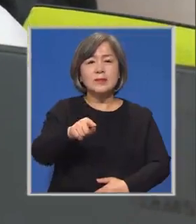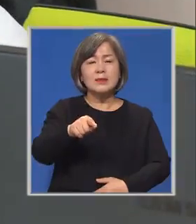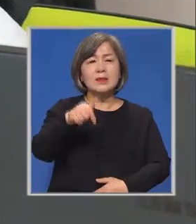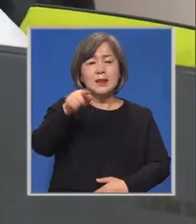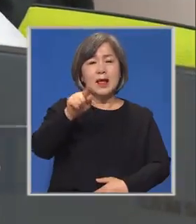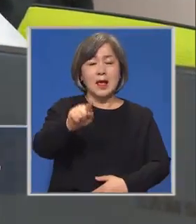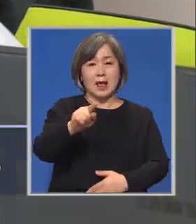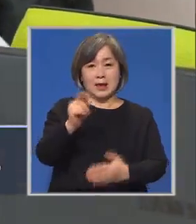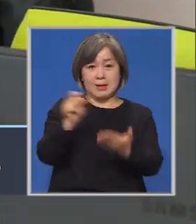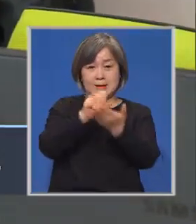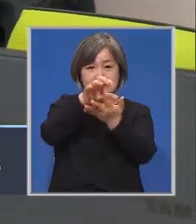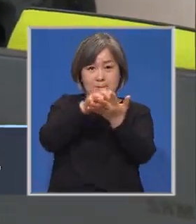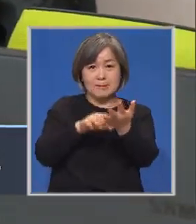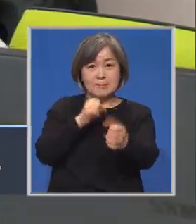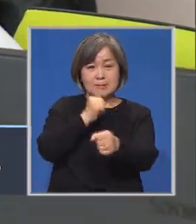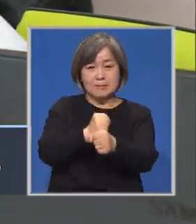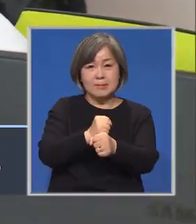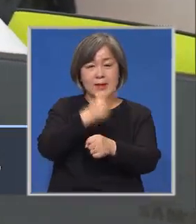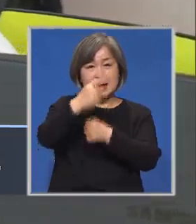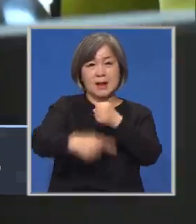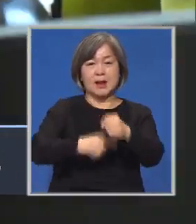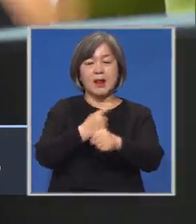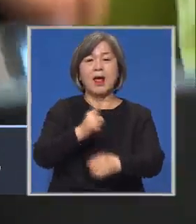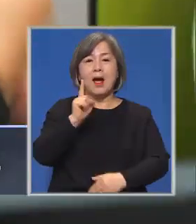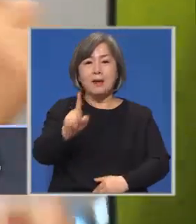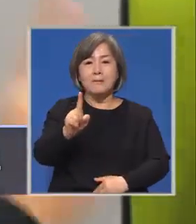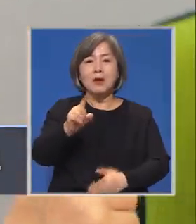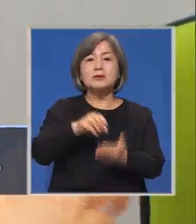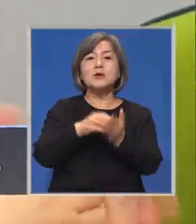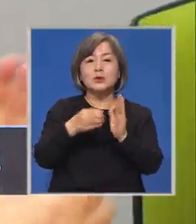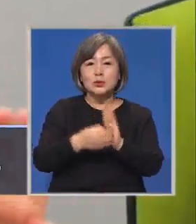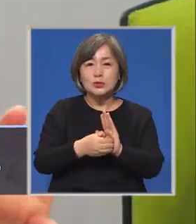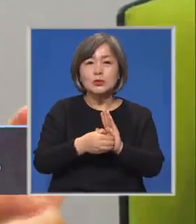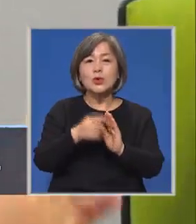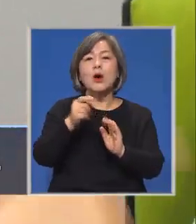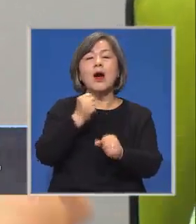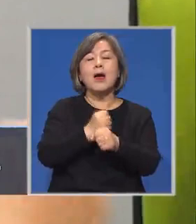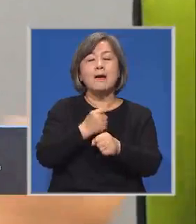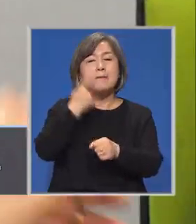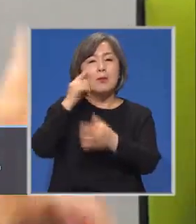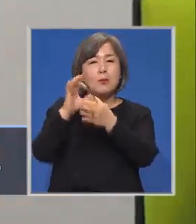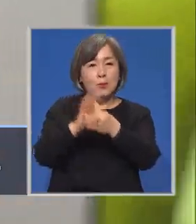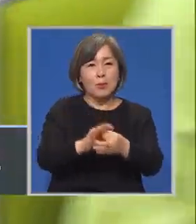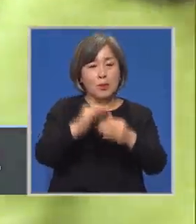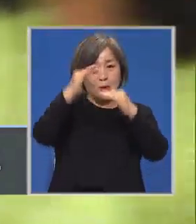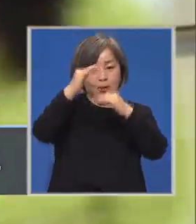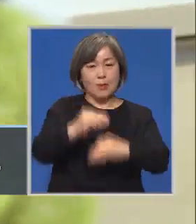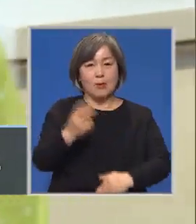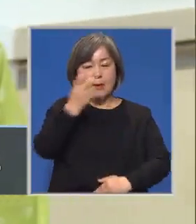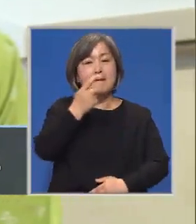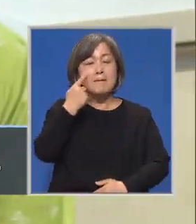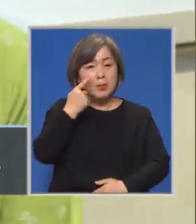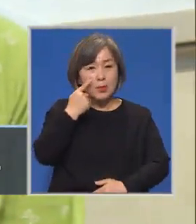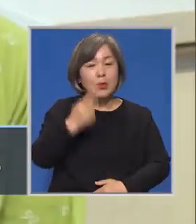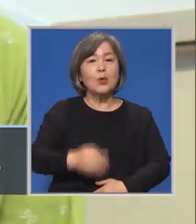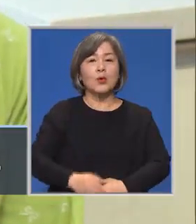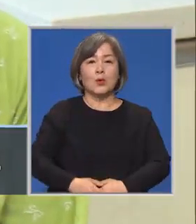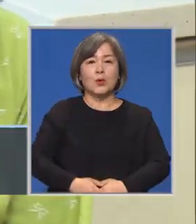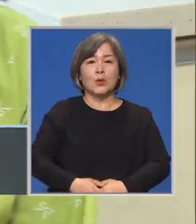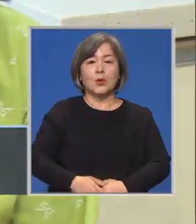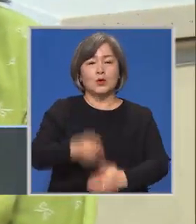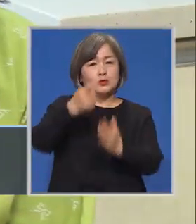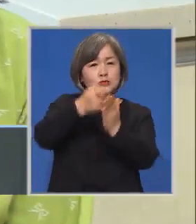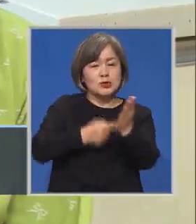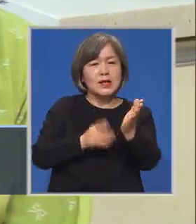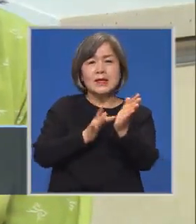막상선 초음파를 1년에 한 번씩 정도만 시행하면서 경과 관찰만 하면 되고